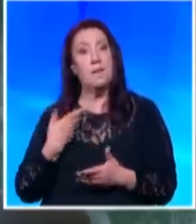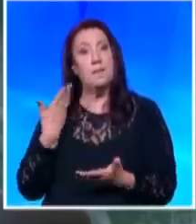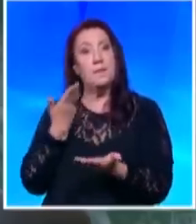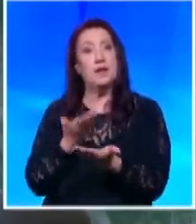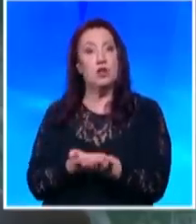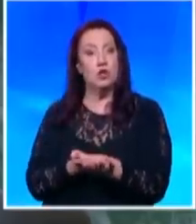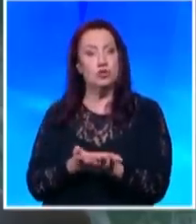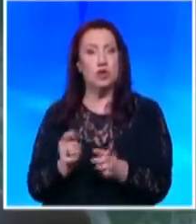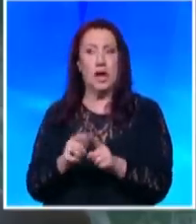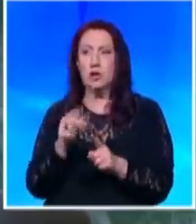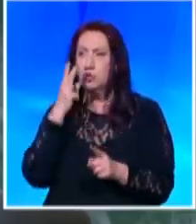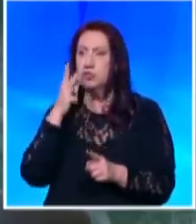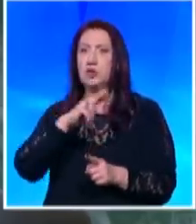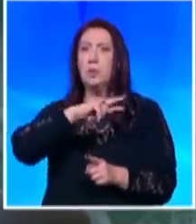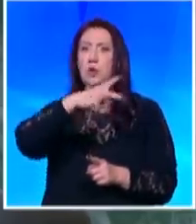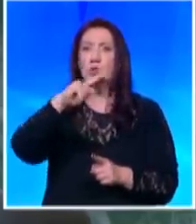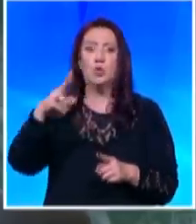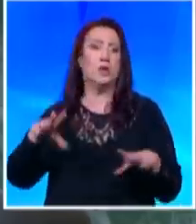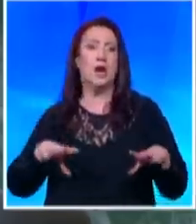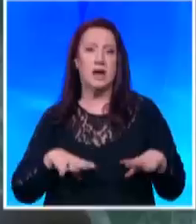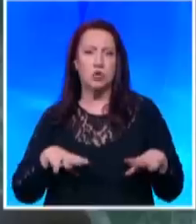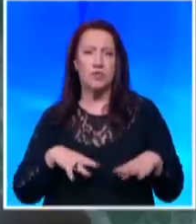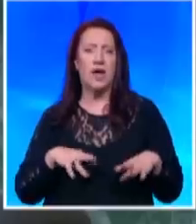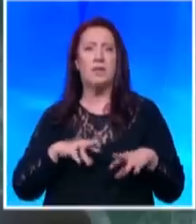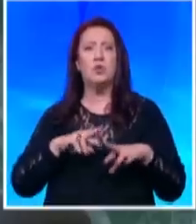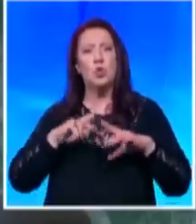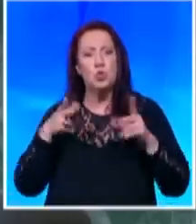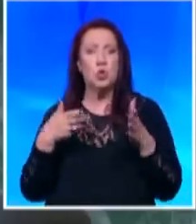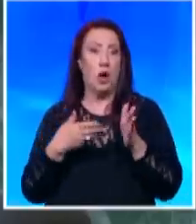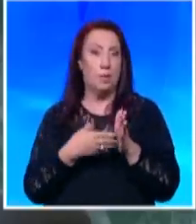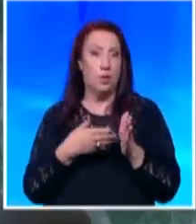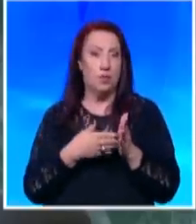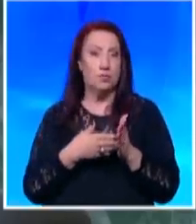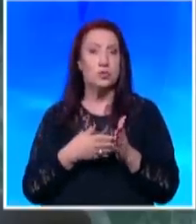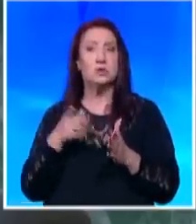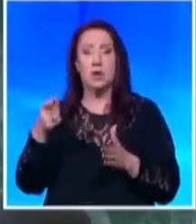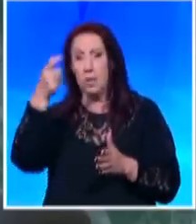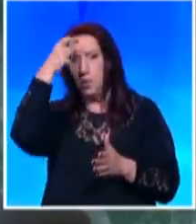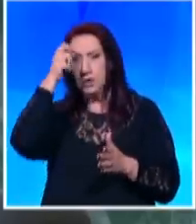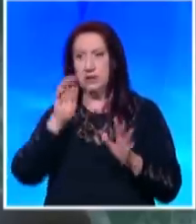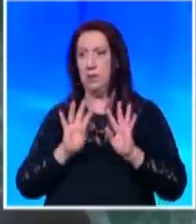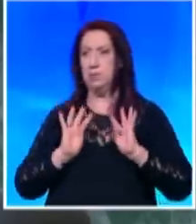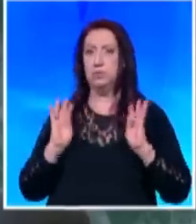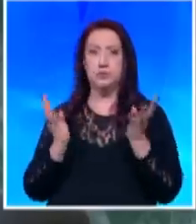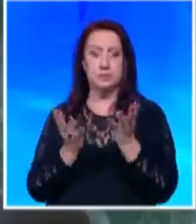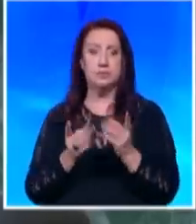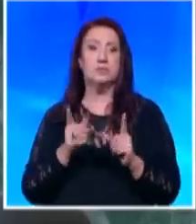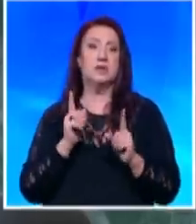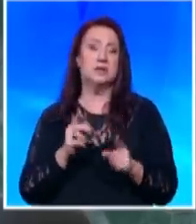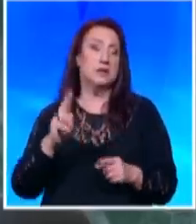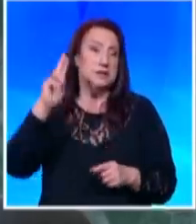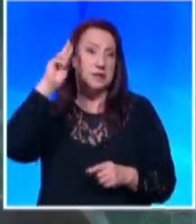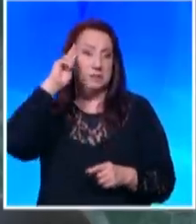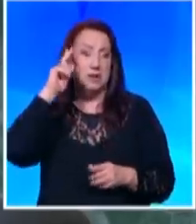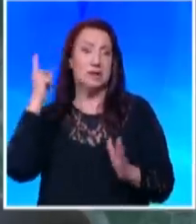други акции, в други градове, по други поводи, възможния си ресурс, за да се приведе в изпълнение